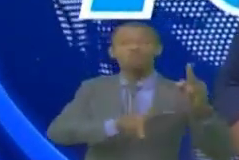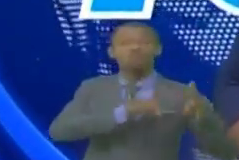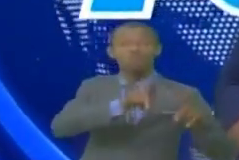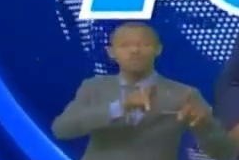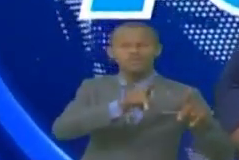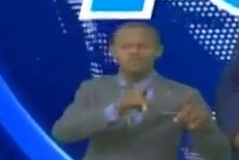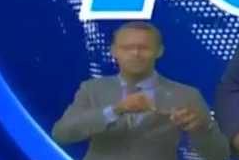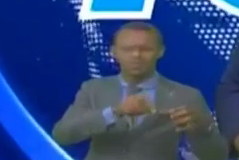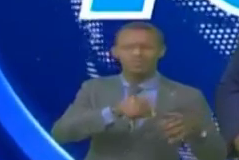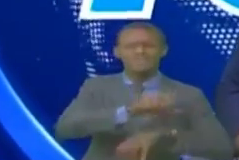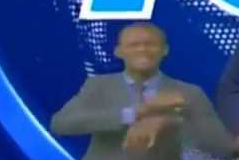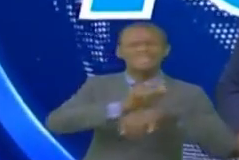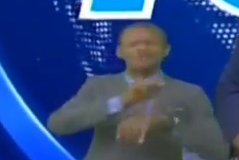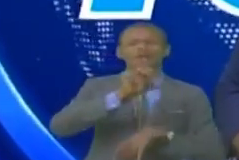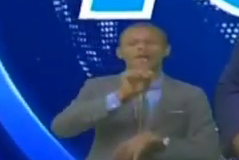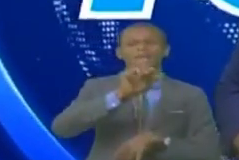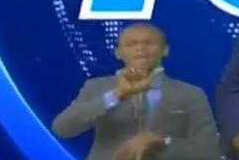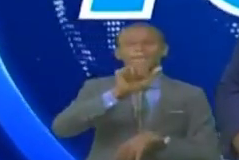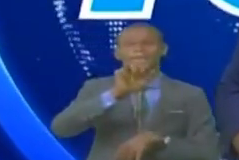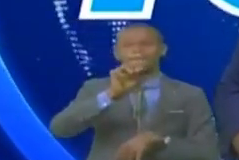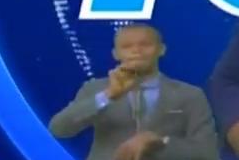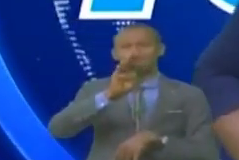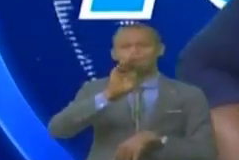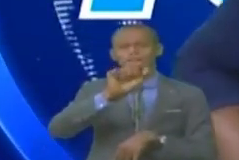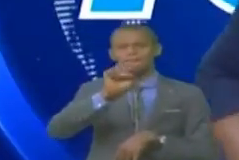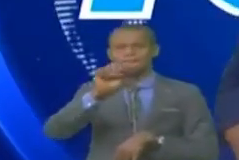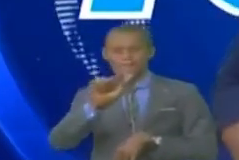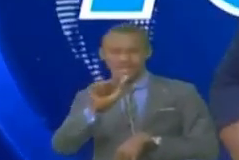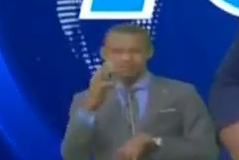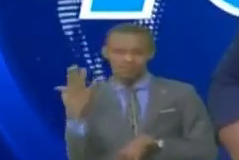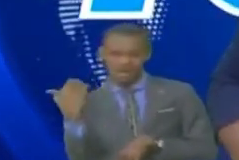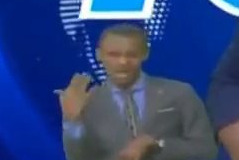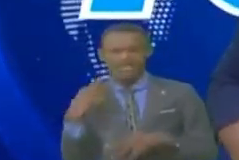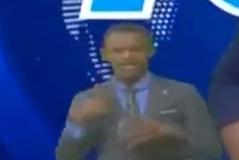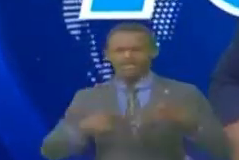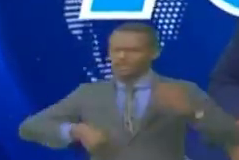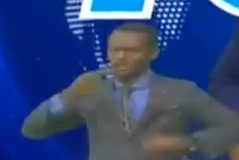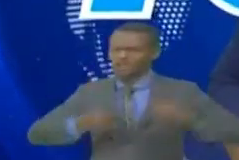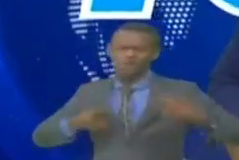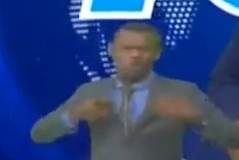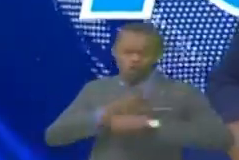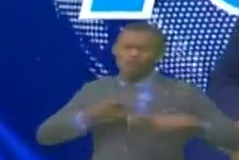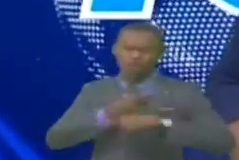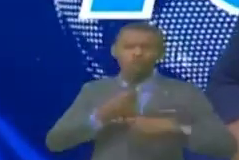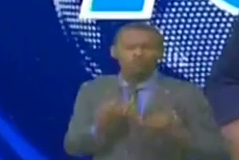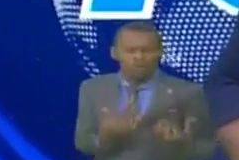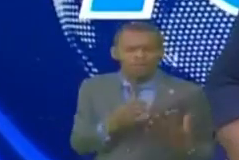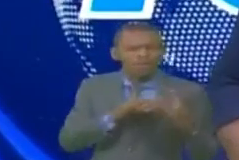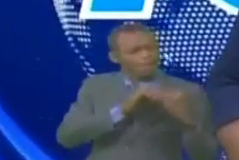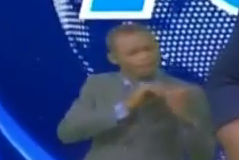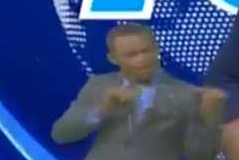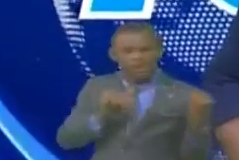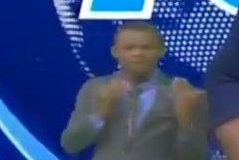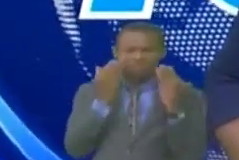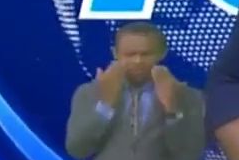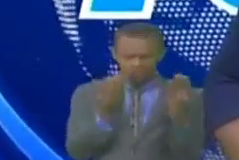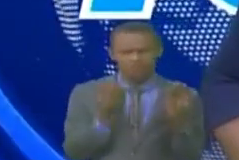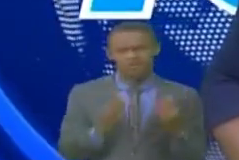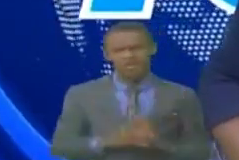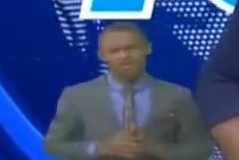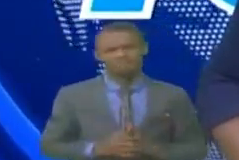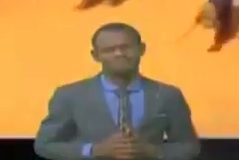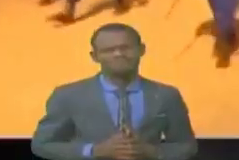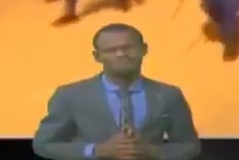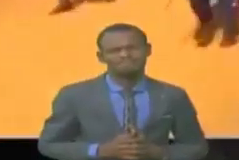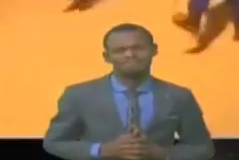la route à toute force ennemie, constat fait lors de sa mission d'itinérance dans ce territoire. Junior Selemani a signé ce